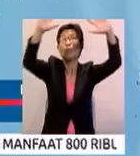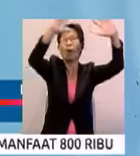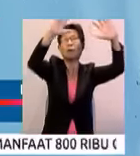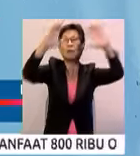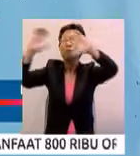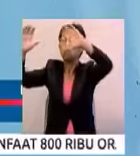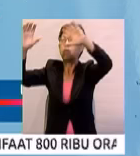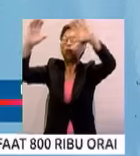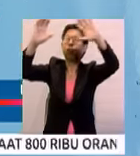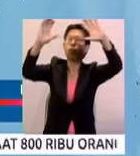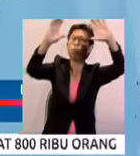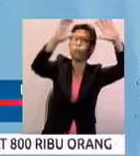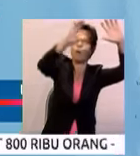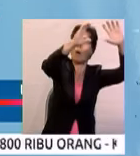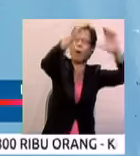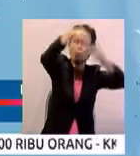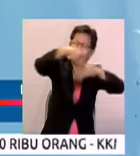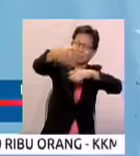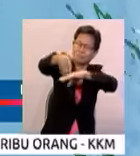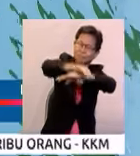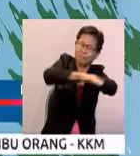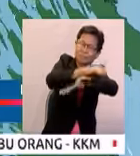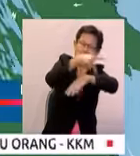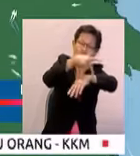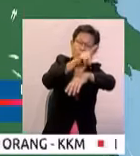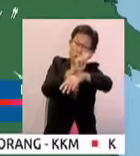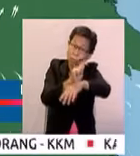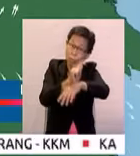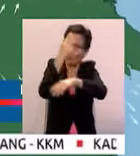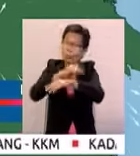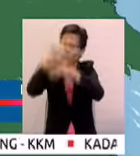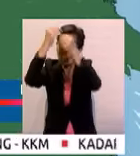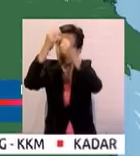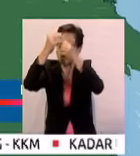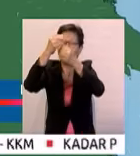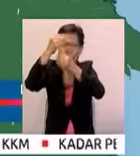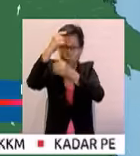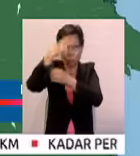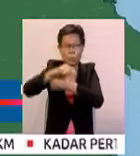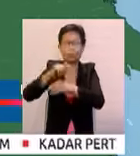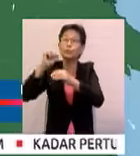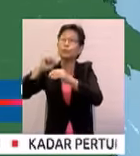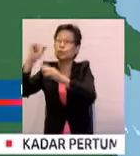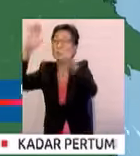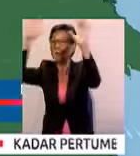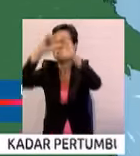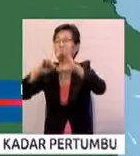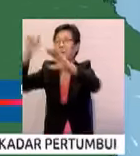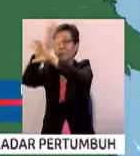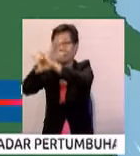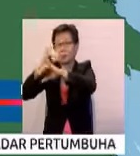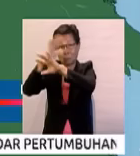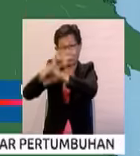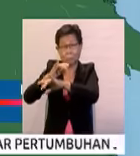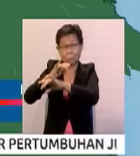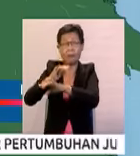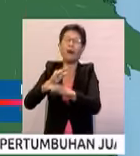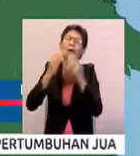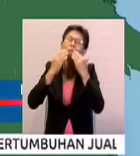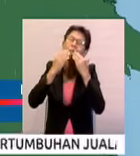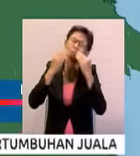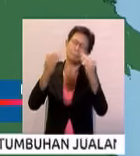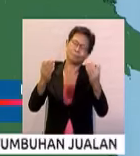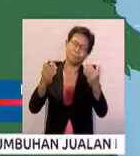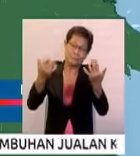sedang bergerak memasuki perairan Tioman. Terusnya, untuk keadaan cuaca di negeri Sabah dan juga di negeri Sarawak pula,